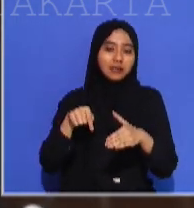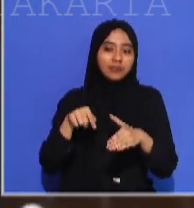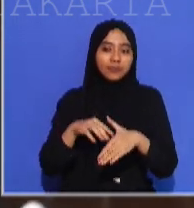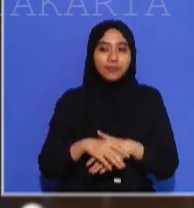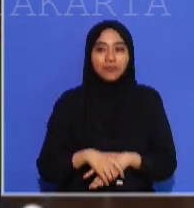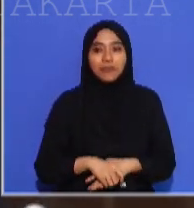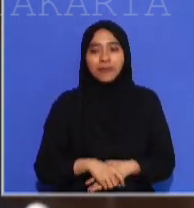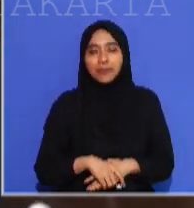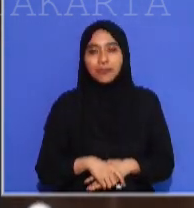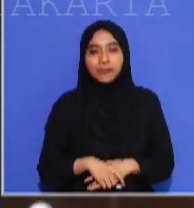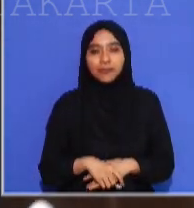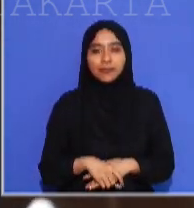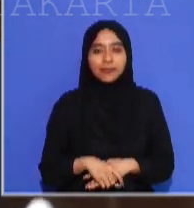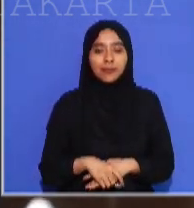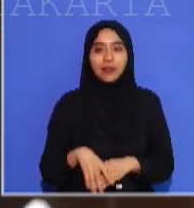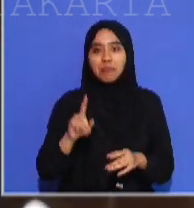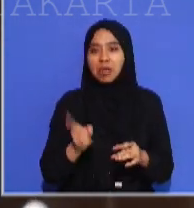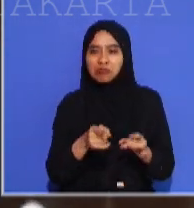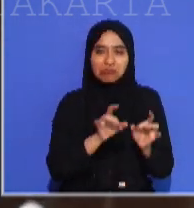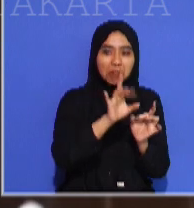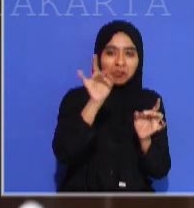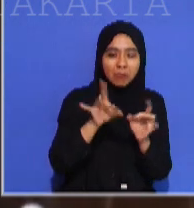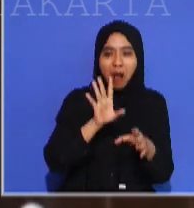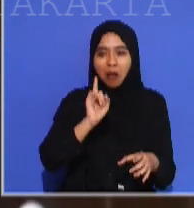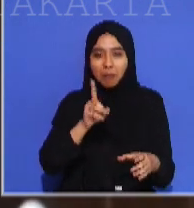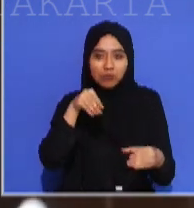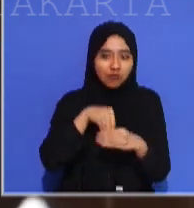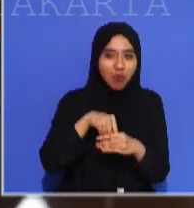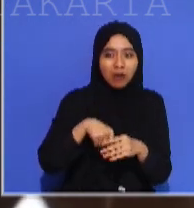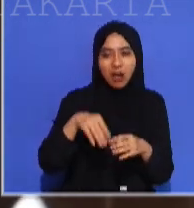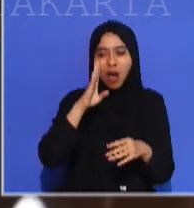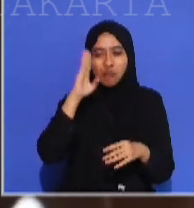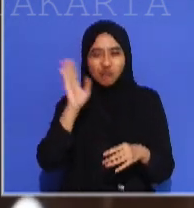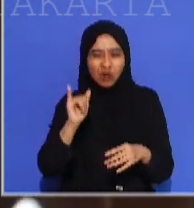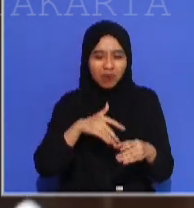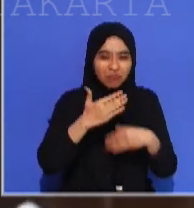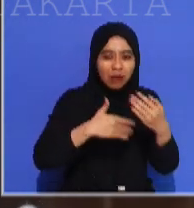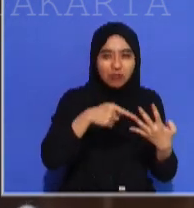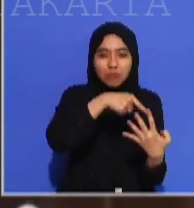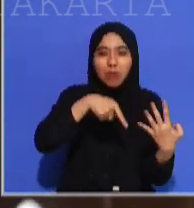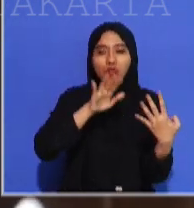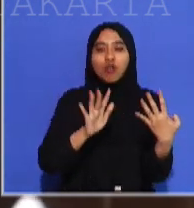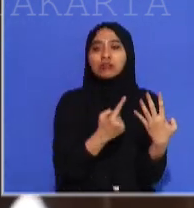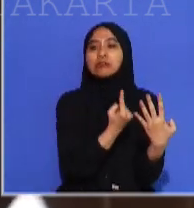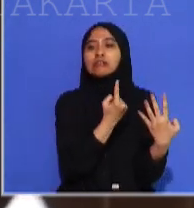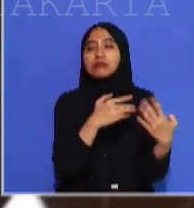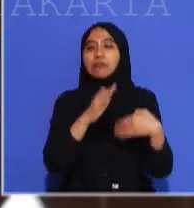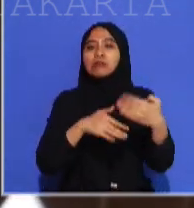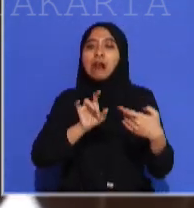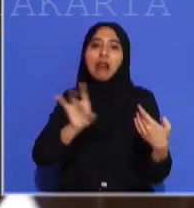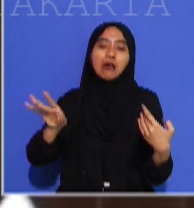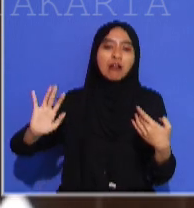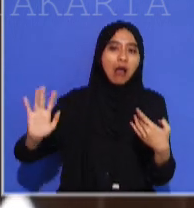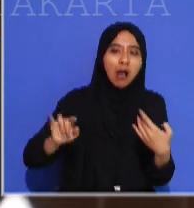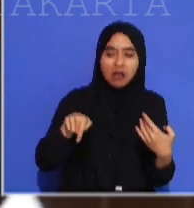banggar, dan sebagainya. Kami bagian, jadi kami pasti tidak mungkin berjalannya berempat. Ya, sehingga kami akan mencoba